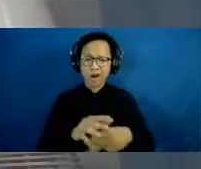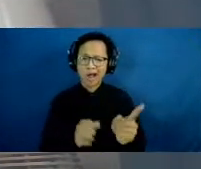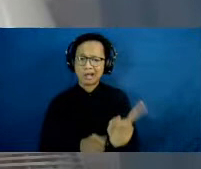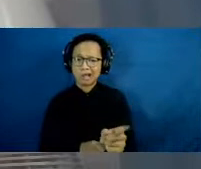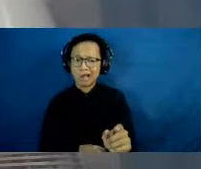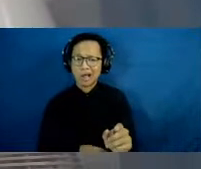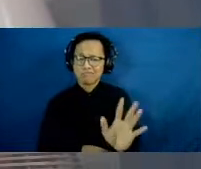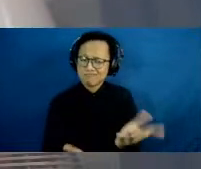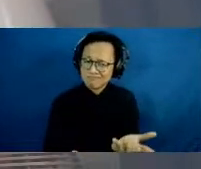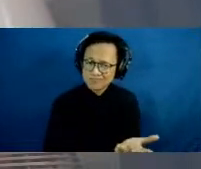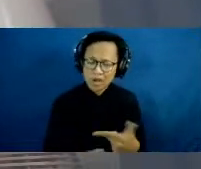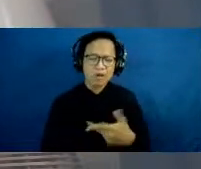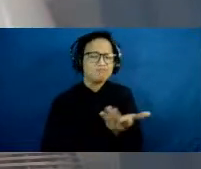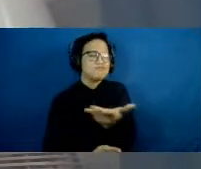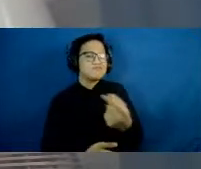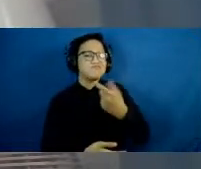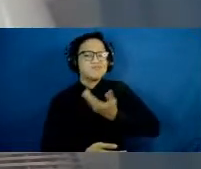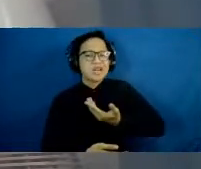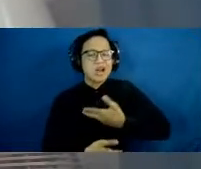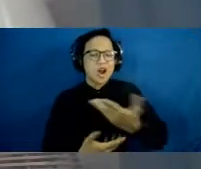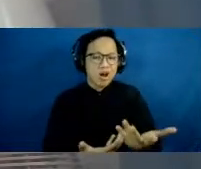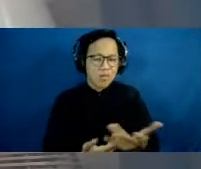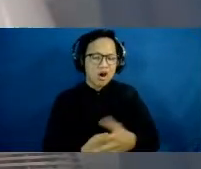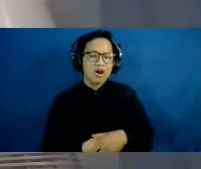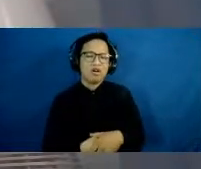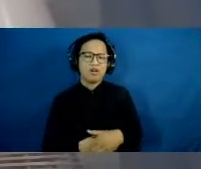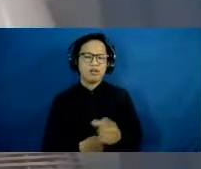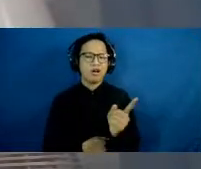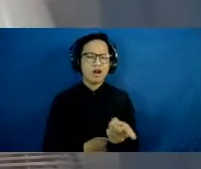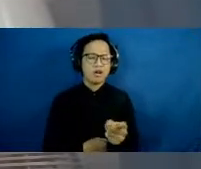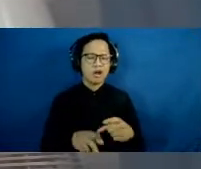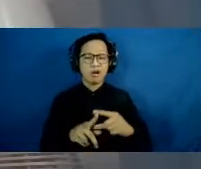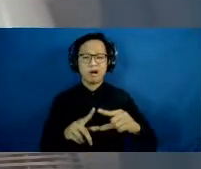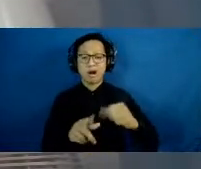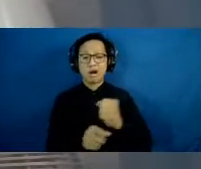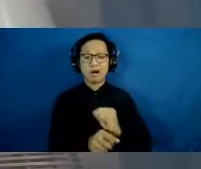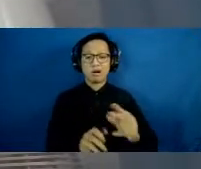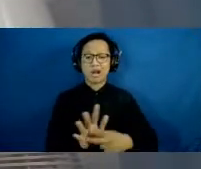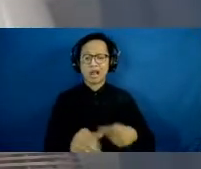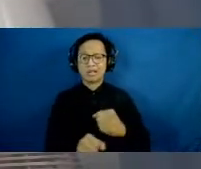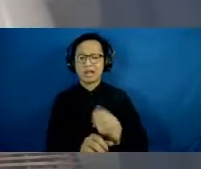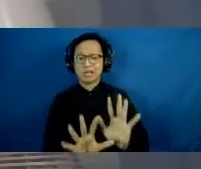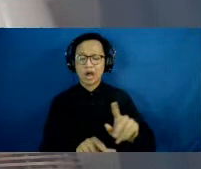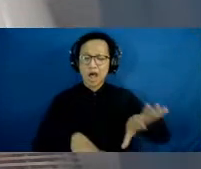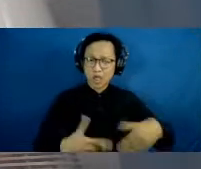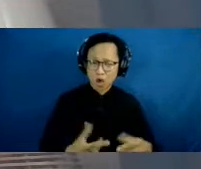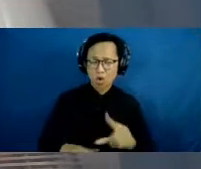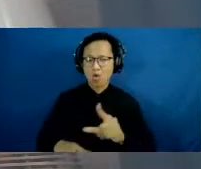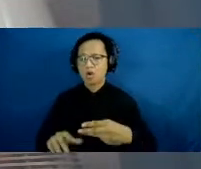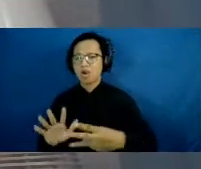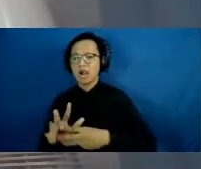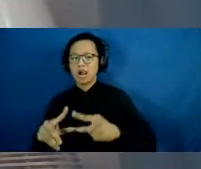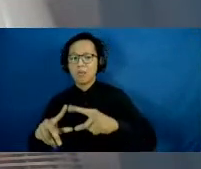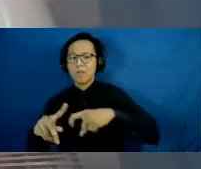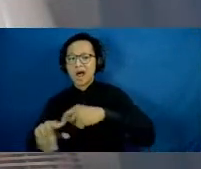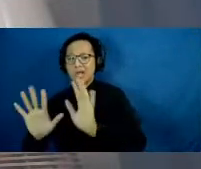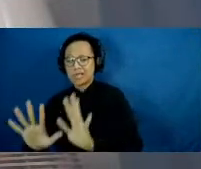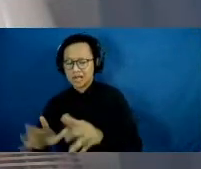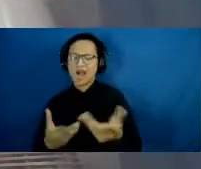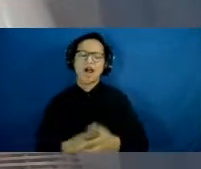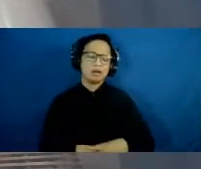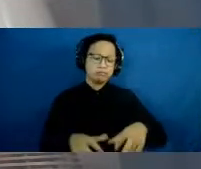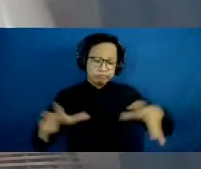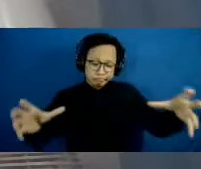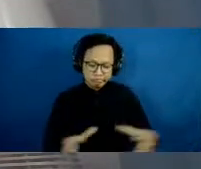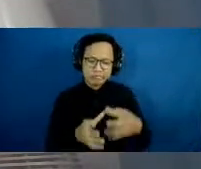dari usus, ada daging aja gitu atau mau ada yang lemaknya aja gitu. Nah, itu story itu kan bisa kita